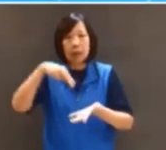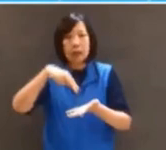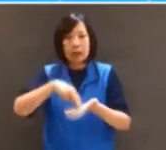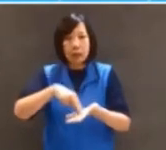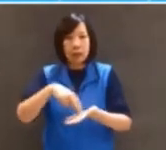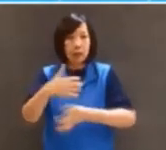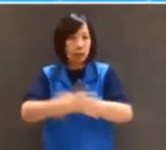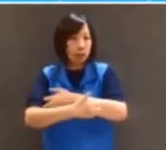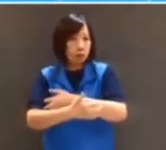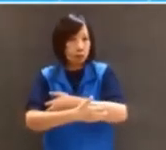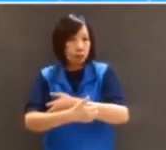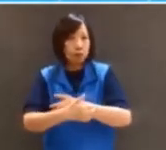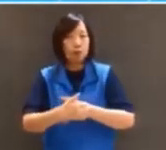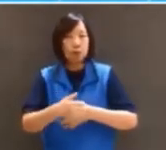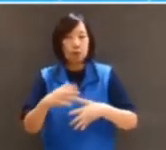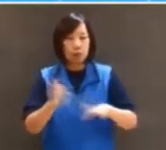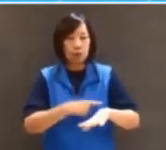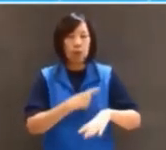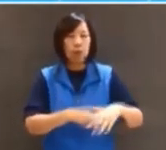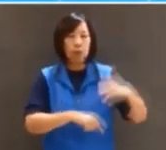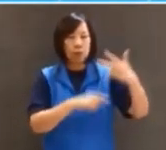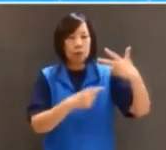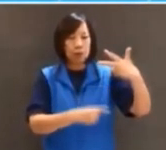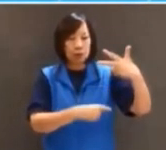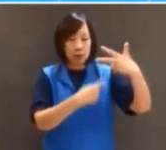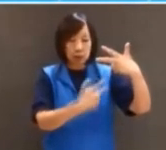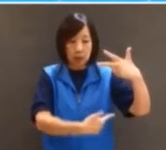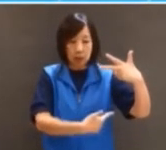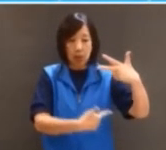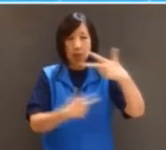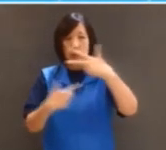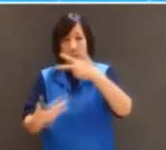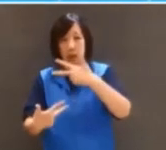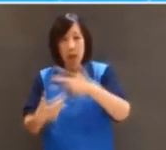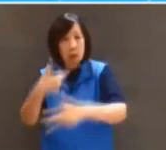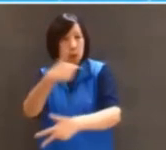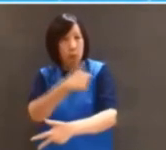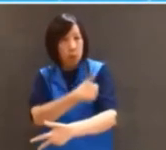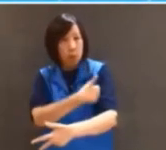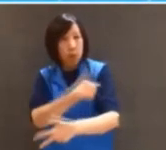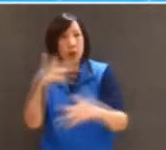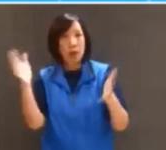从7月6号到7号，我们总计要施打